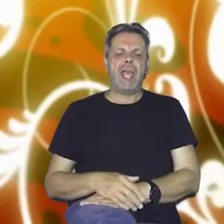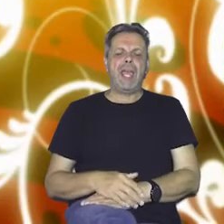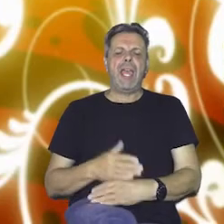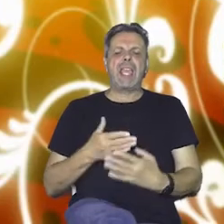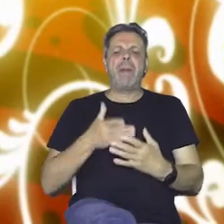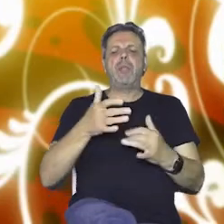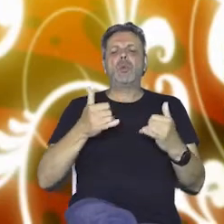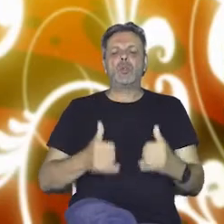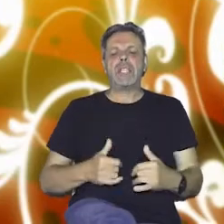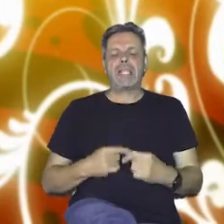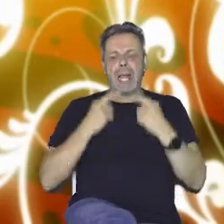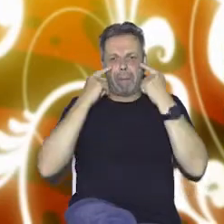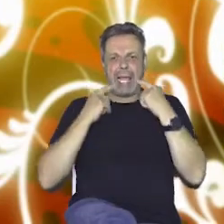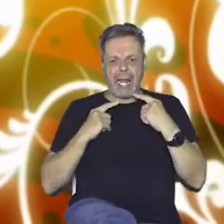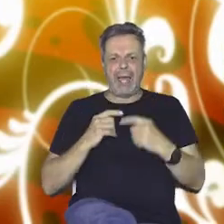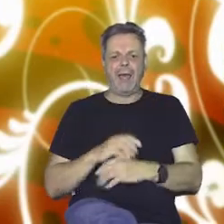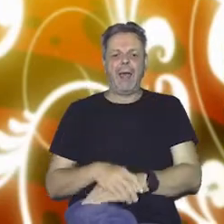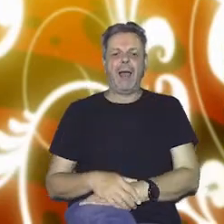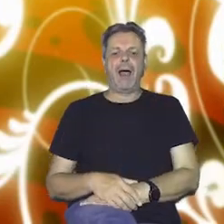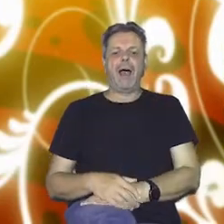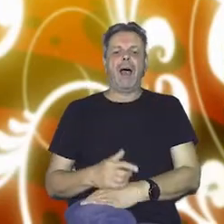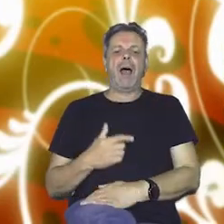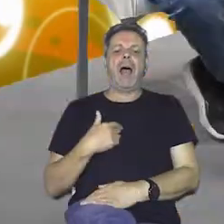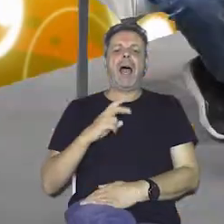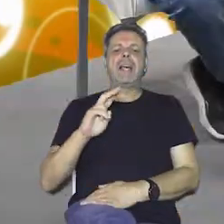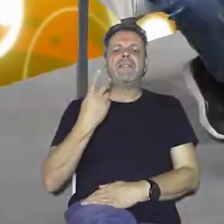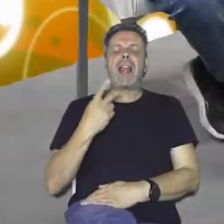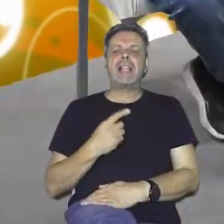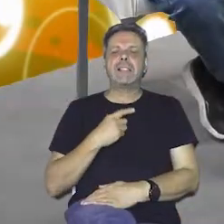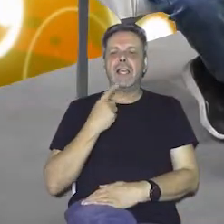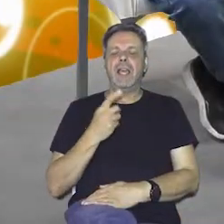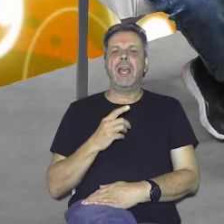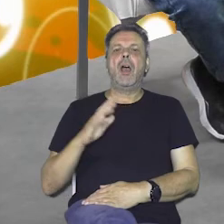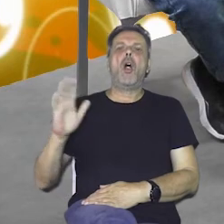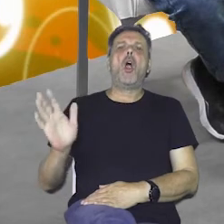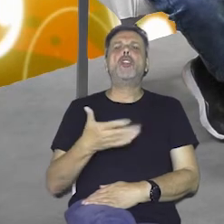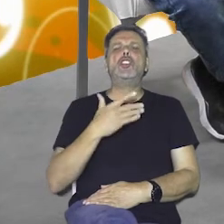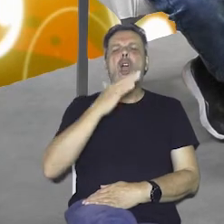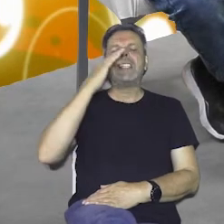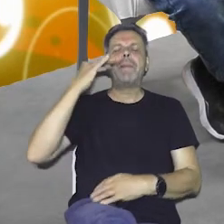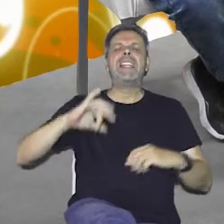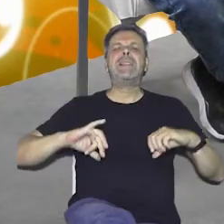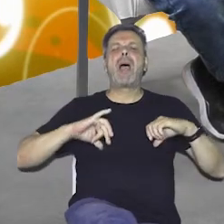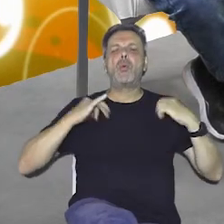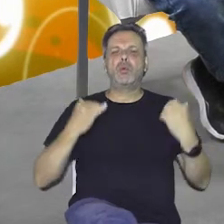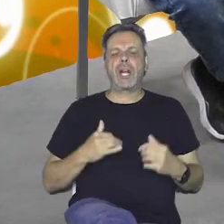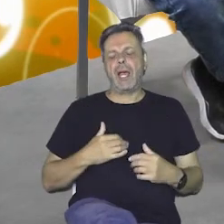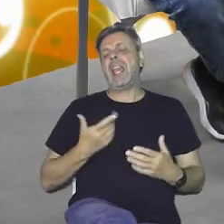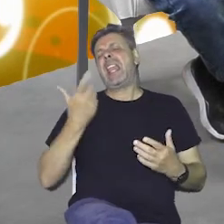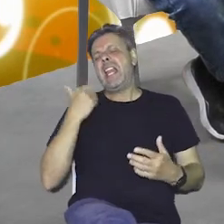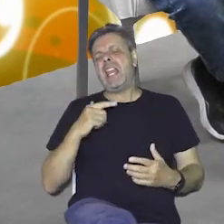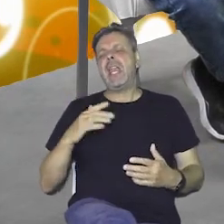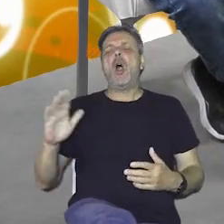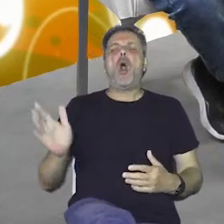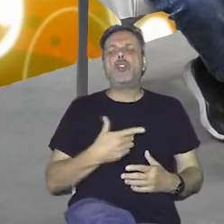bi tu sada cmizrila i plakala. A zvala se kako? Otišao je s mirisima jutra ili otišao je otac moj polako, da.